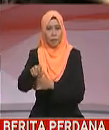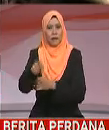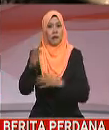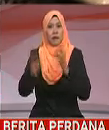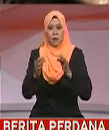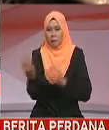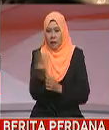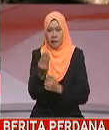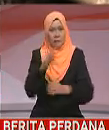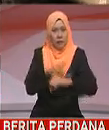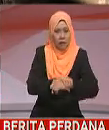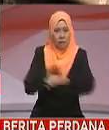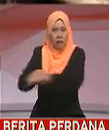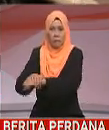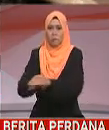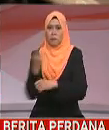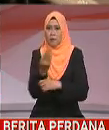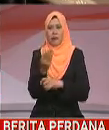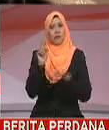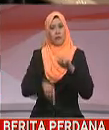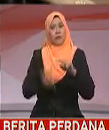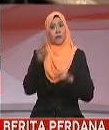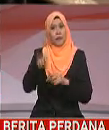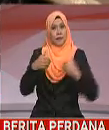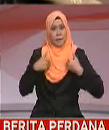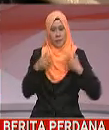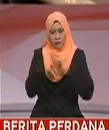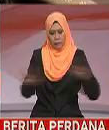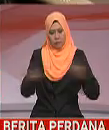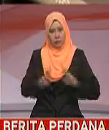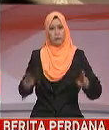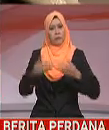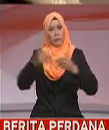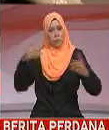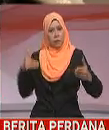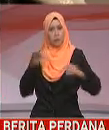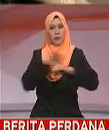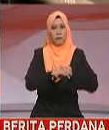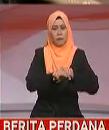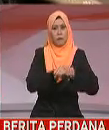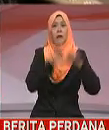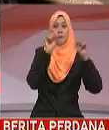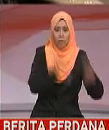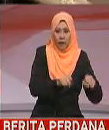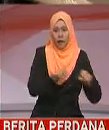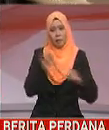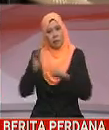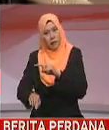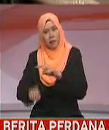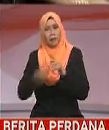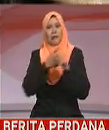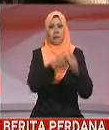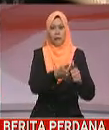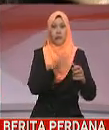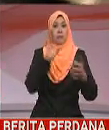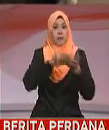pun tak boleh tahanan tu. Dia ada proper action yang kita boleh buat dan kita tak boleh buat. Tak semestinya pegawai immigration